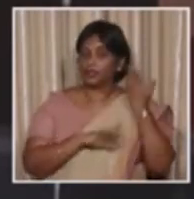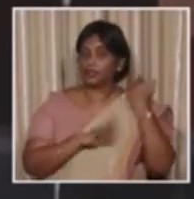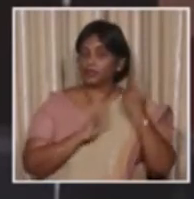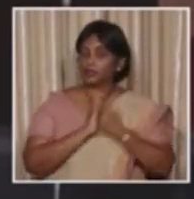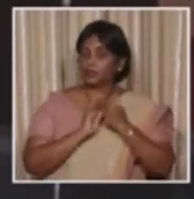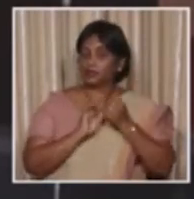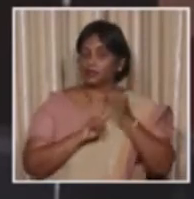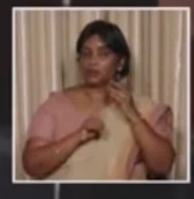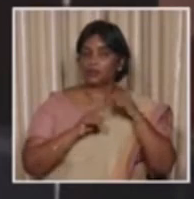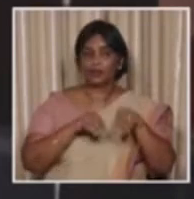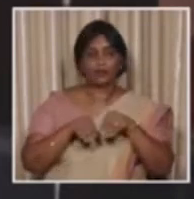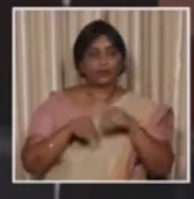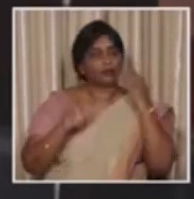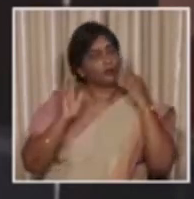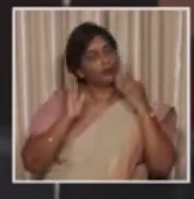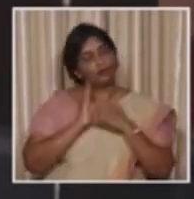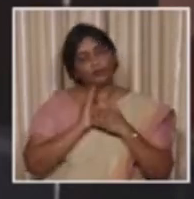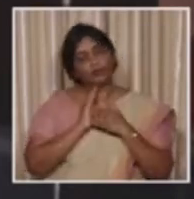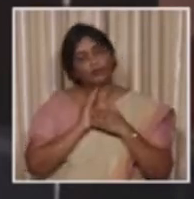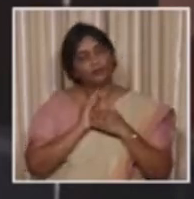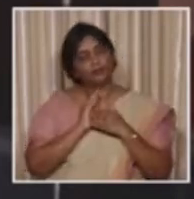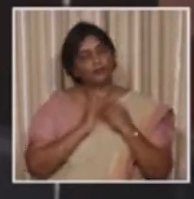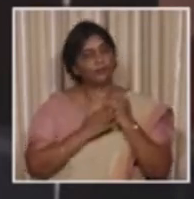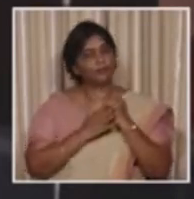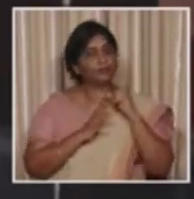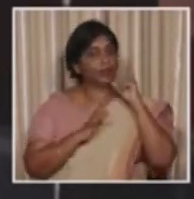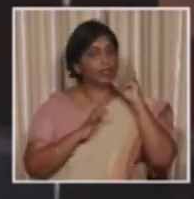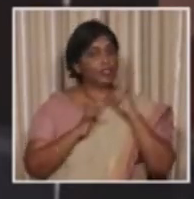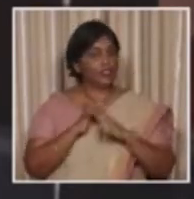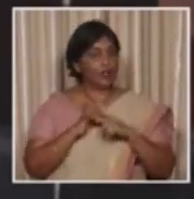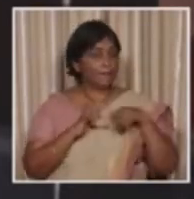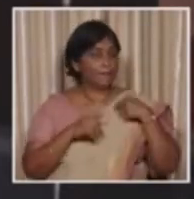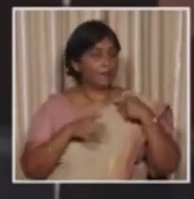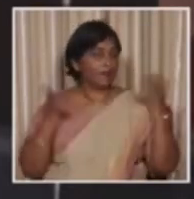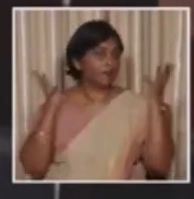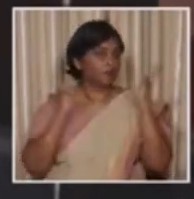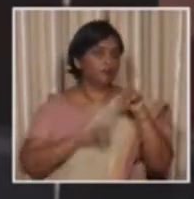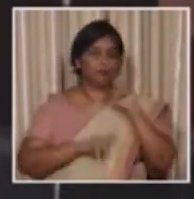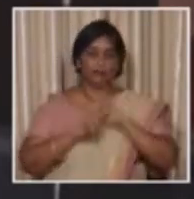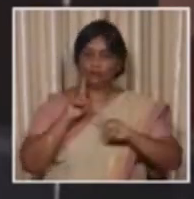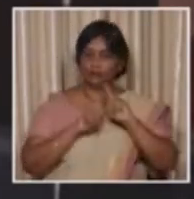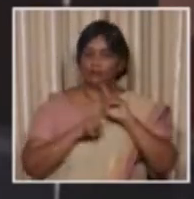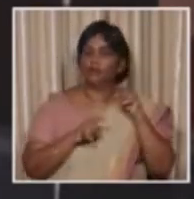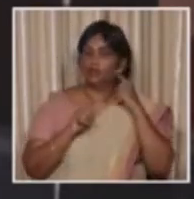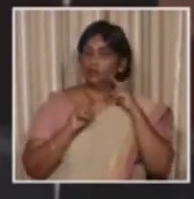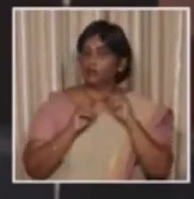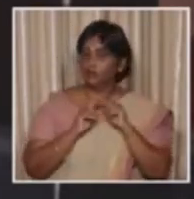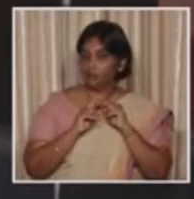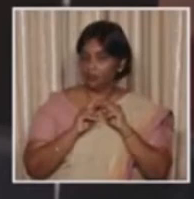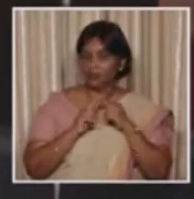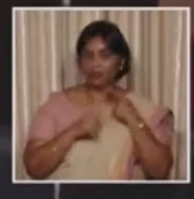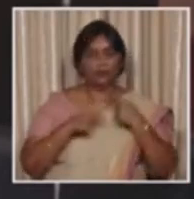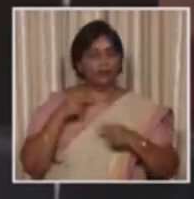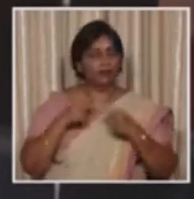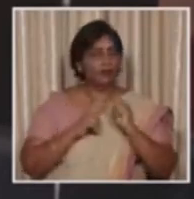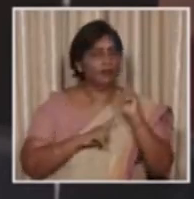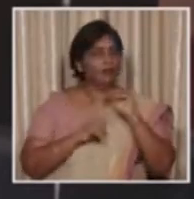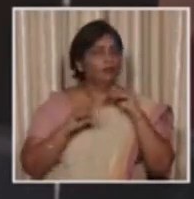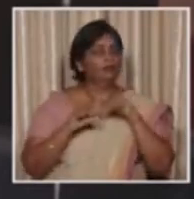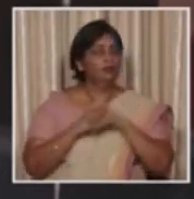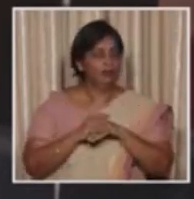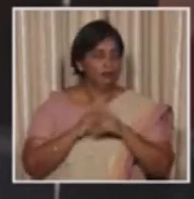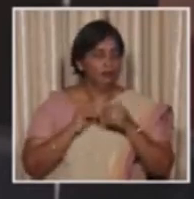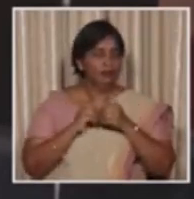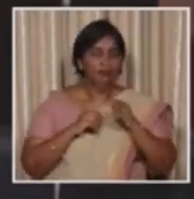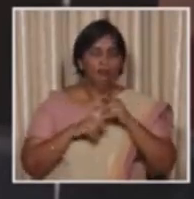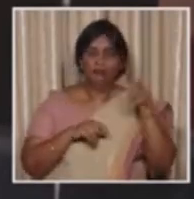கம்பெனிகளுடைய சிஓக்களை அழைத்து பேசியிருக்கின்றார். இன்றைக்கு இந்த விவாதம் பாராளுமன்றத்திலே வரும் என்று அவருக்கு நன்றாகவே